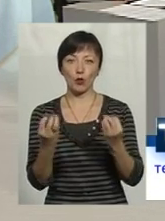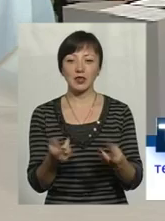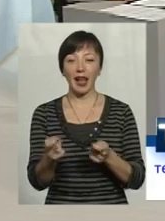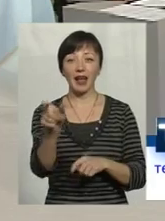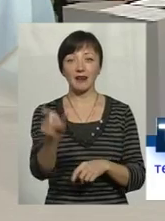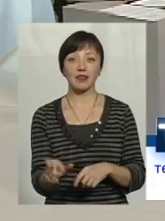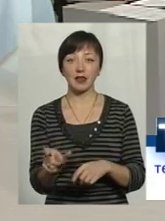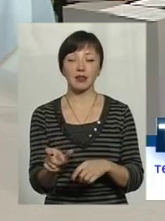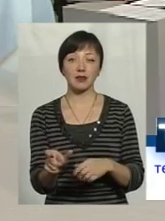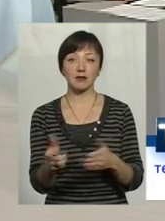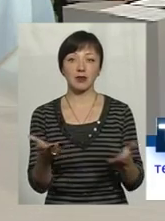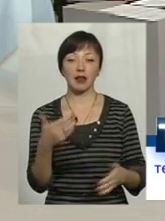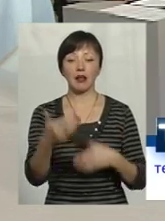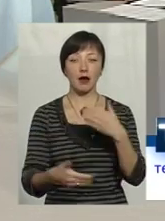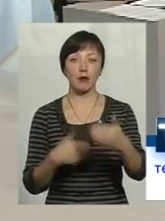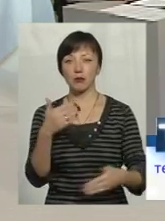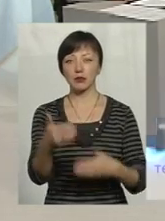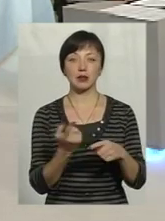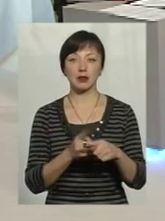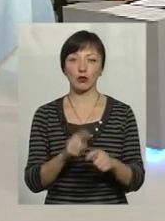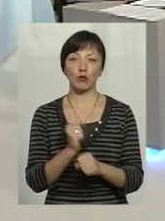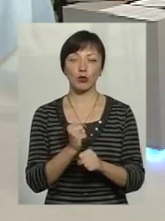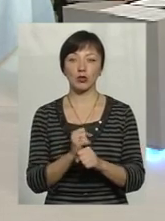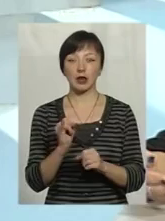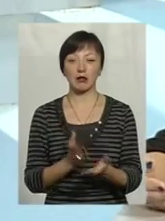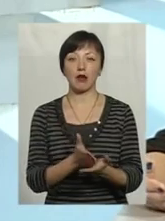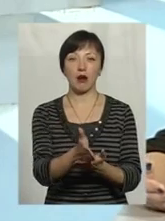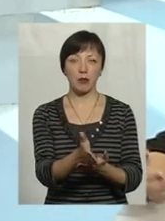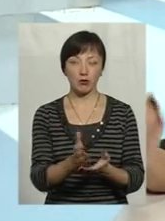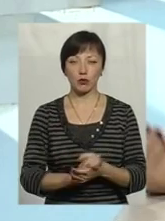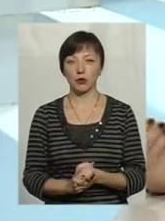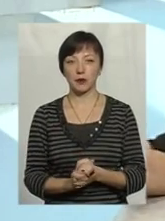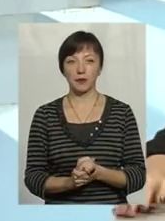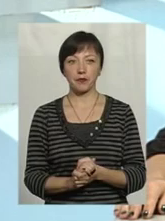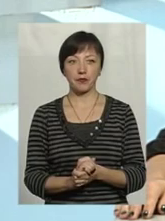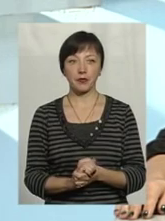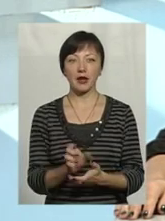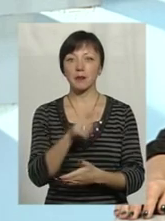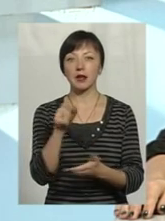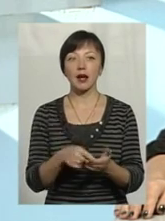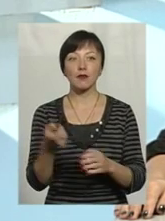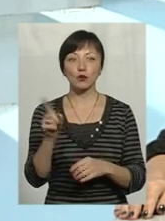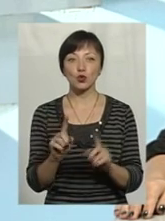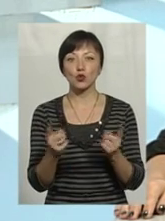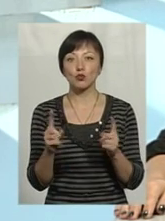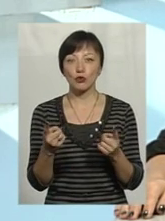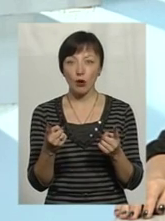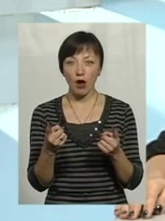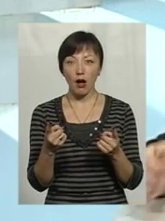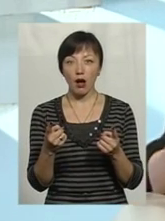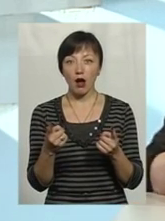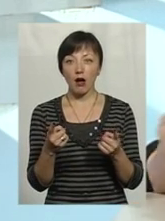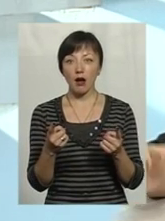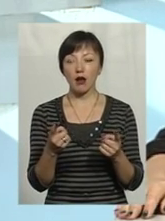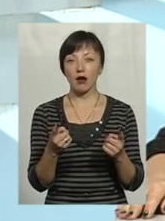керівник реально задає темпу цієї роботи і напрямку, вектору. От питання в тому, що чому настільки